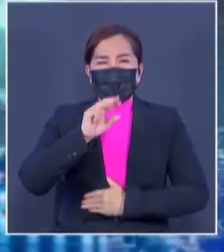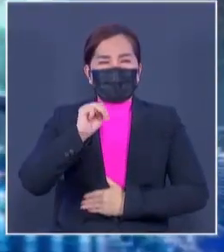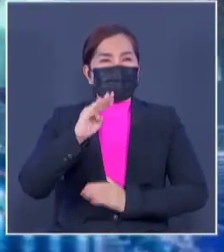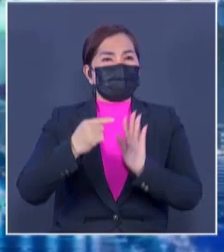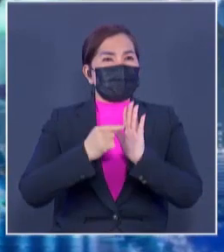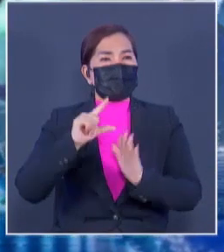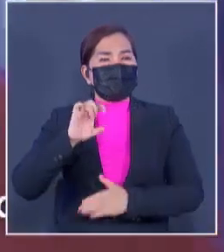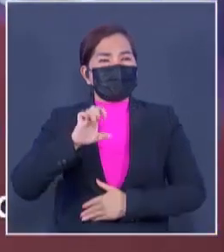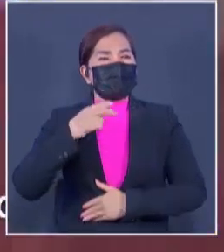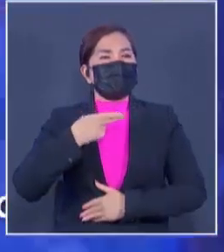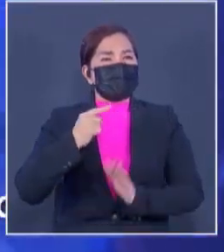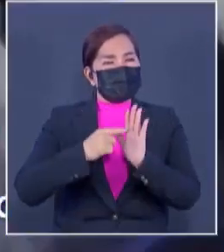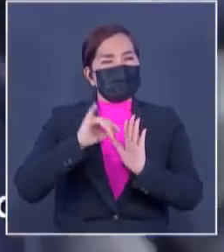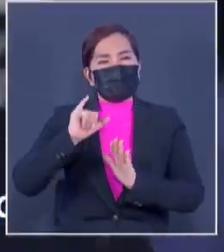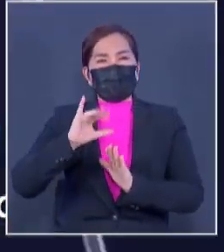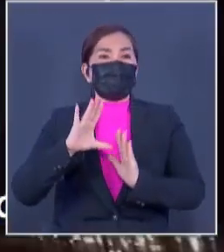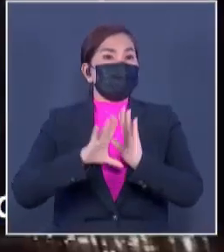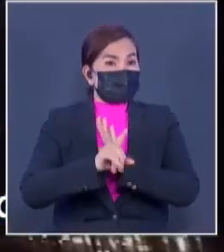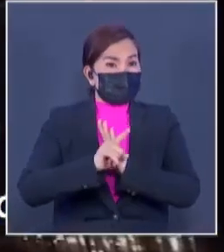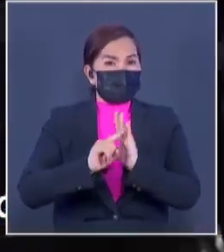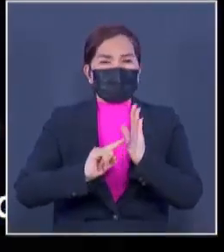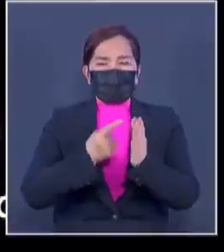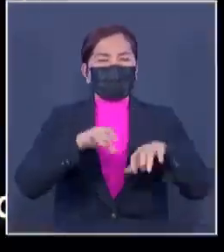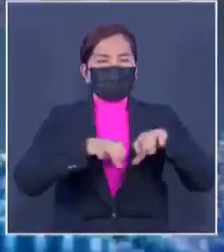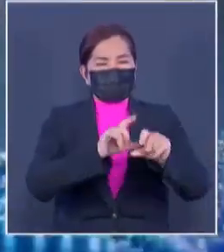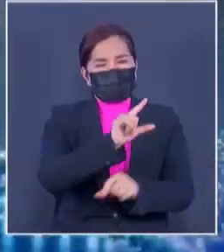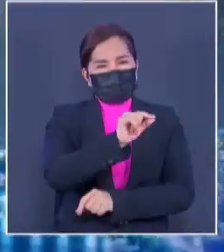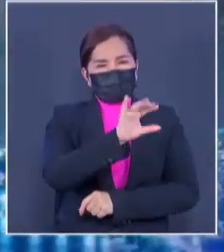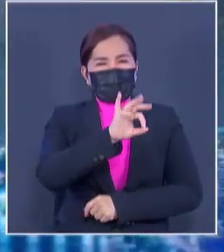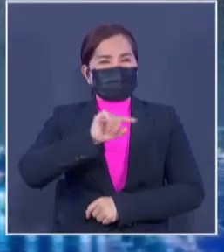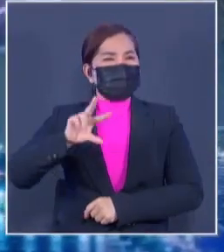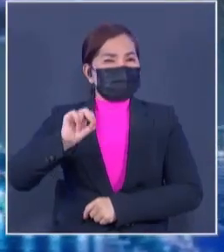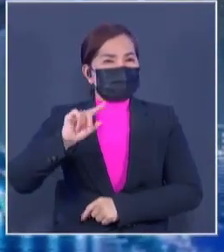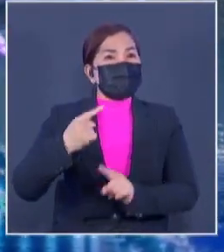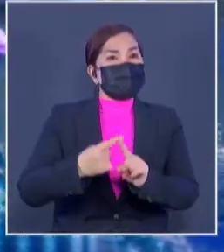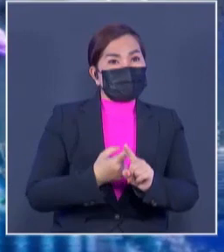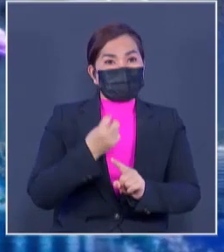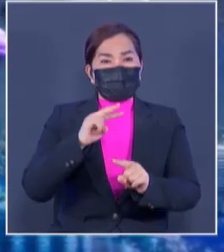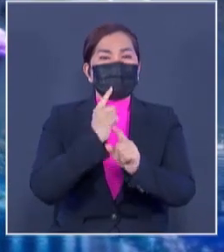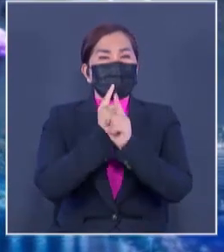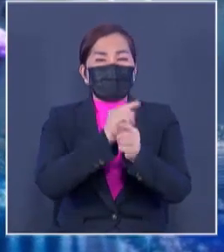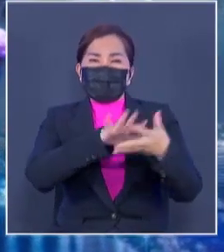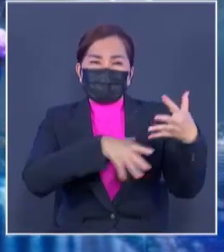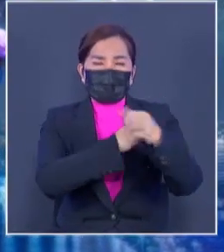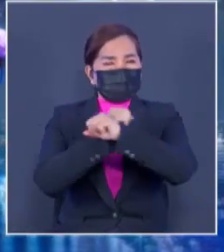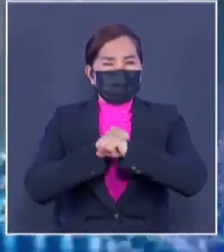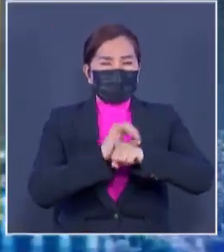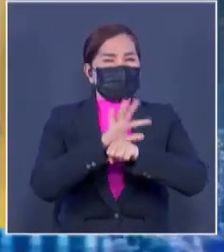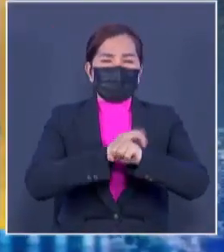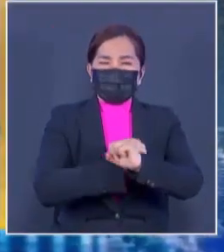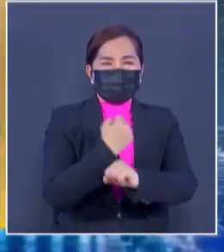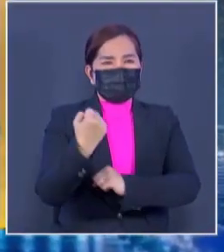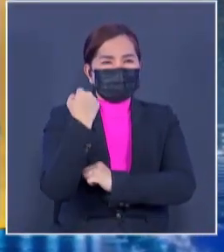ลบุรีค่ะซึ่งก็พร้อมจัดเต็มความสนุกตั้งแต่วันที่29ถึง31ธันวาคมนี้ภายใต้มาตรการด้านสาธารณสุข